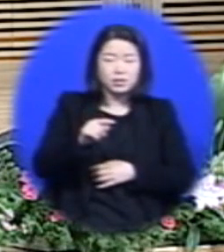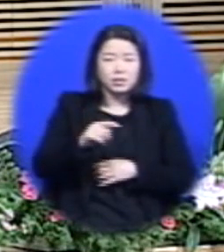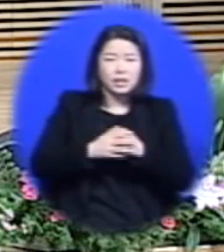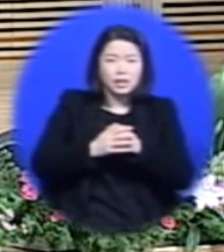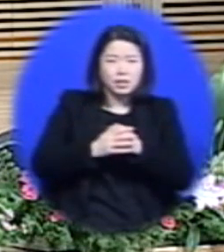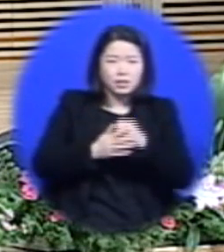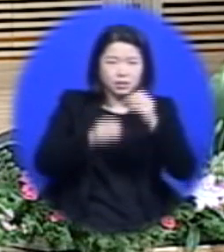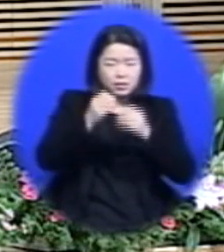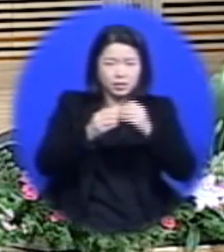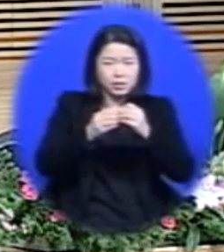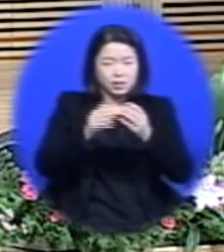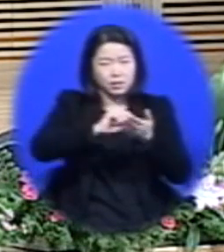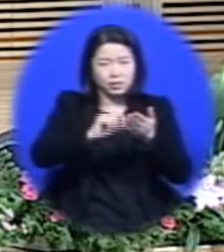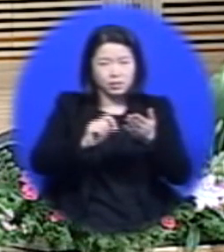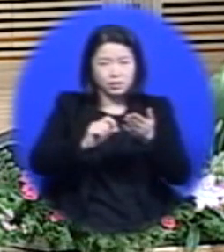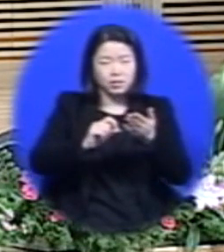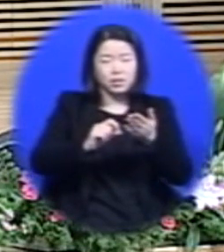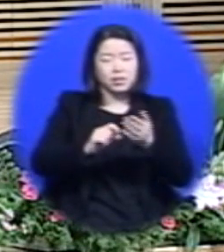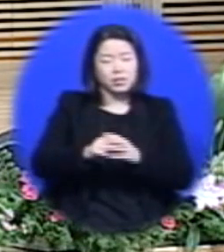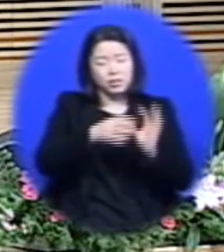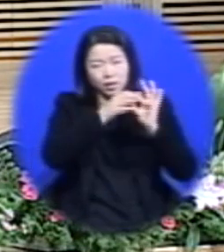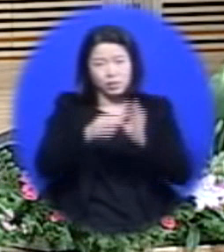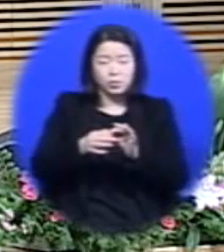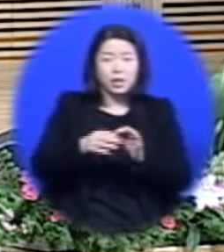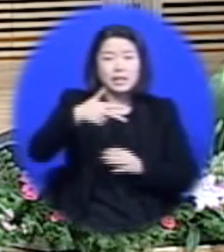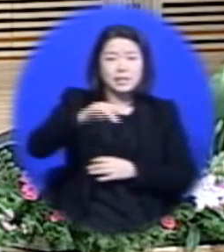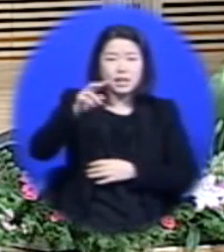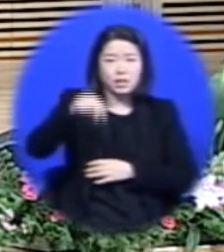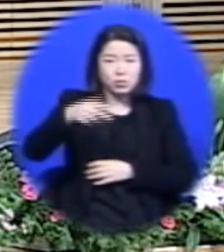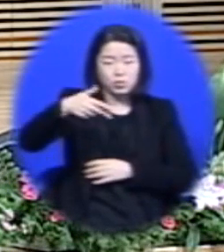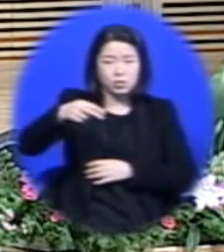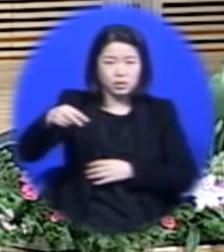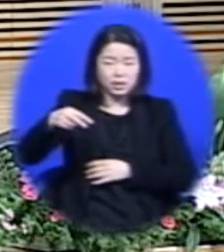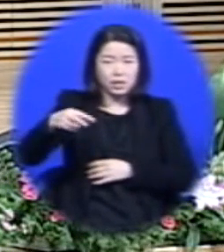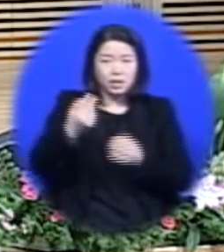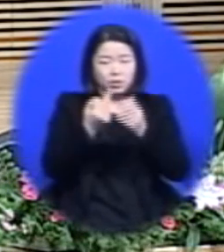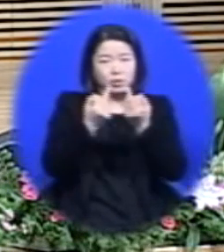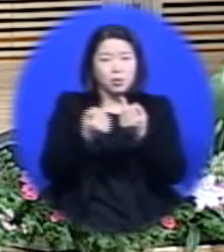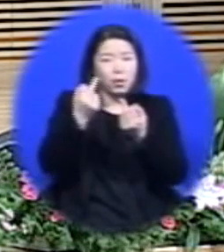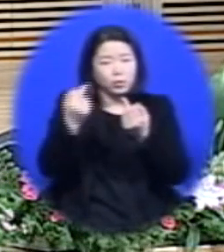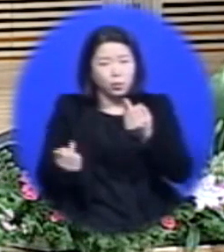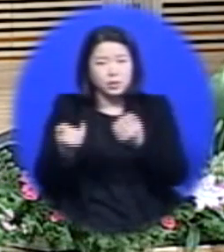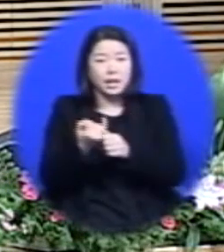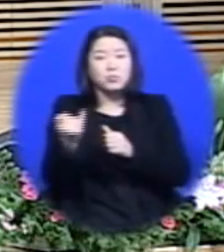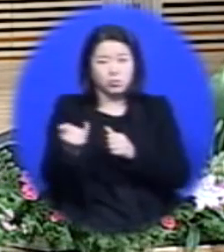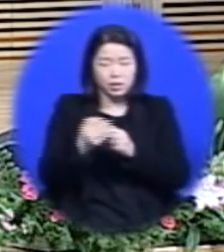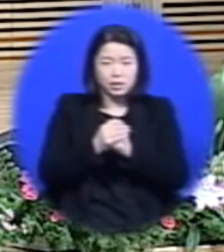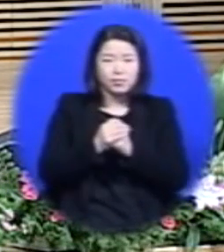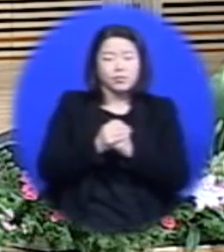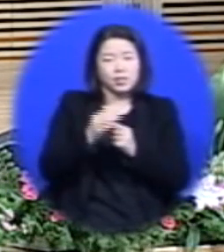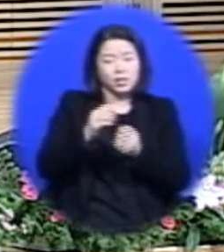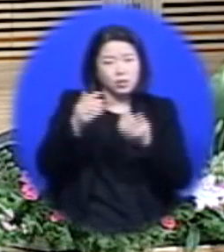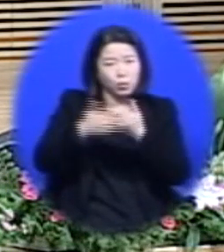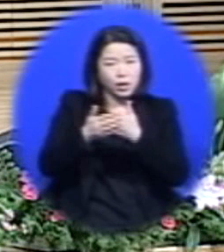통해서 시를 계속 써내려 갑니다 재수 씨가 어떻게 이 시를 받아 쓰는지를 체득하고 는